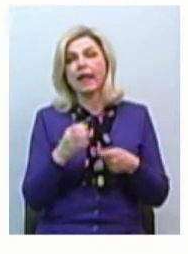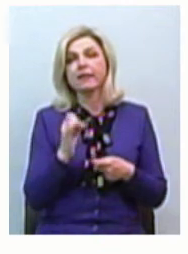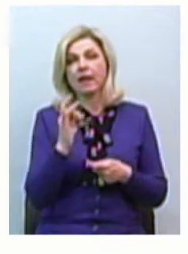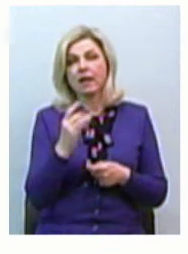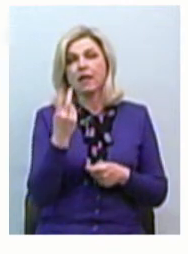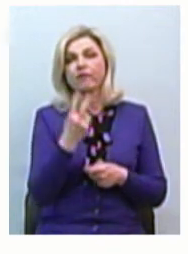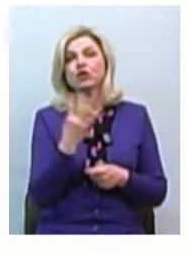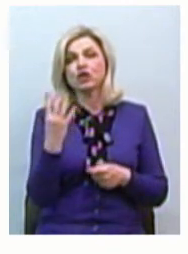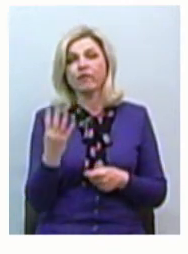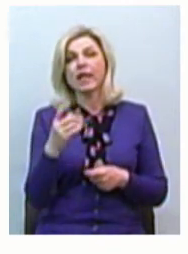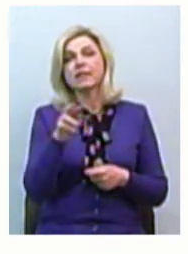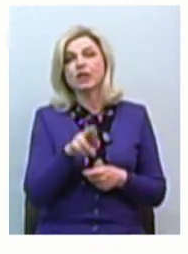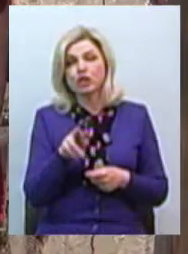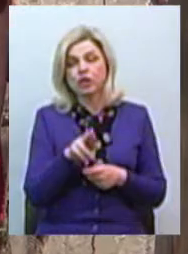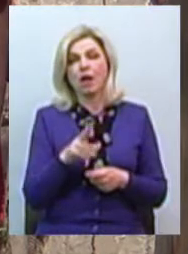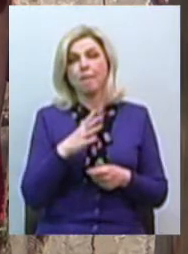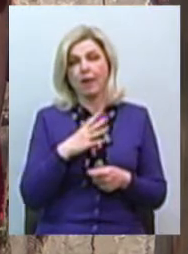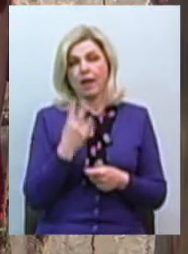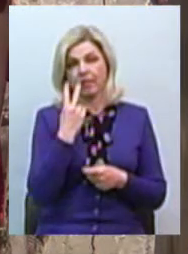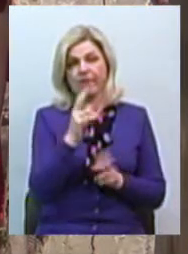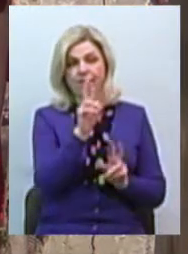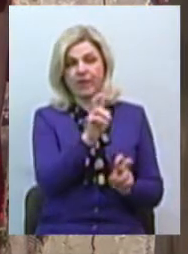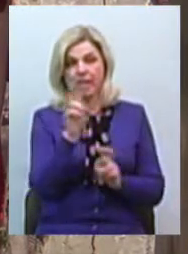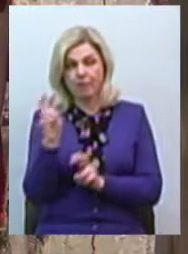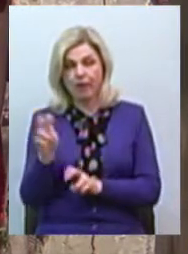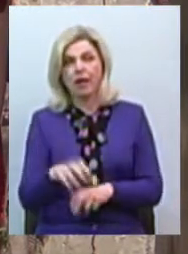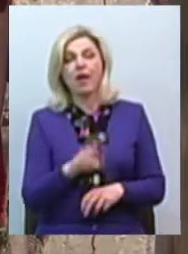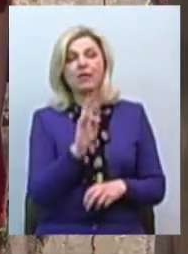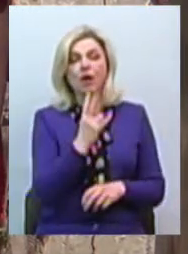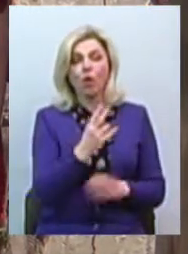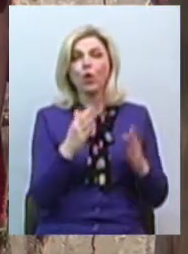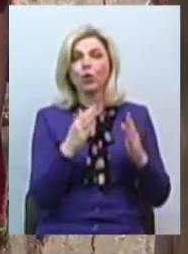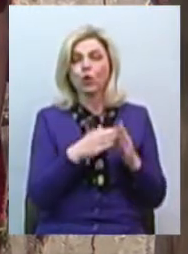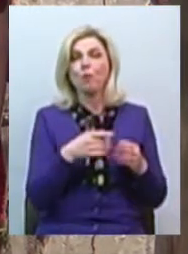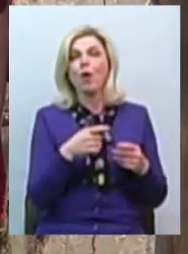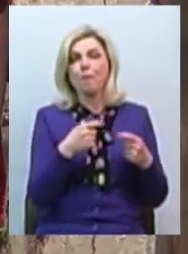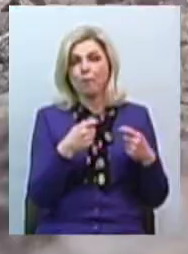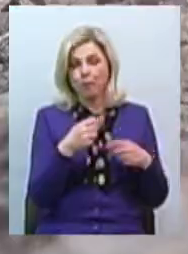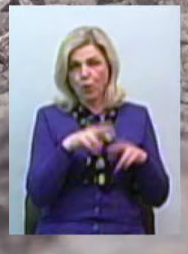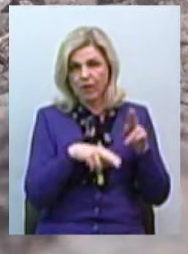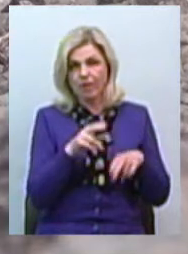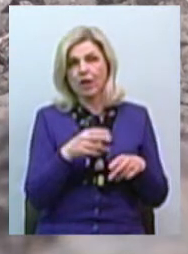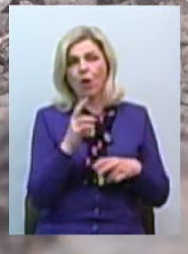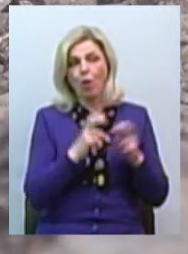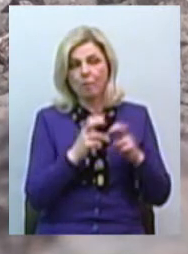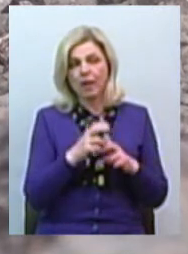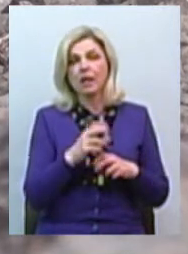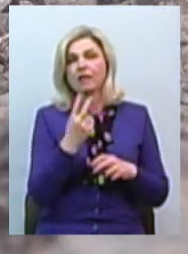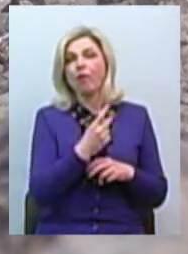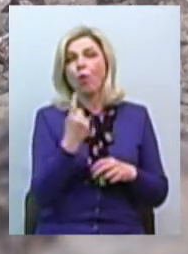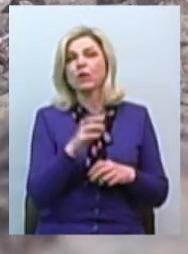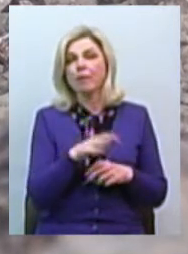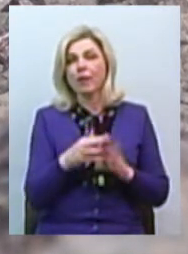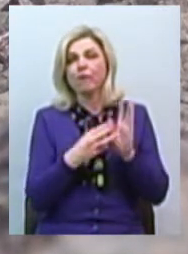24 січня. На аукціон подалися дві фірми ТДВ «Миколаївський домобудівельний комбінат» з пропозицію в 21